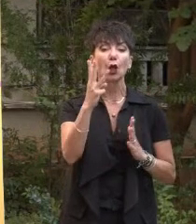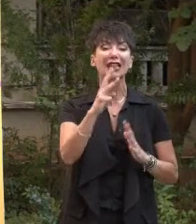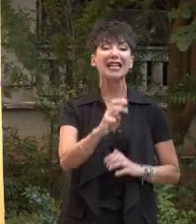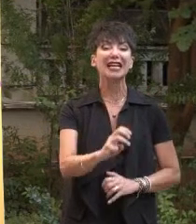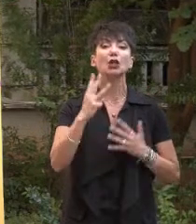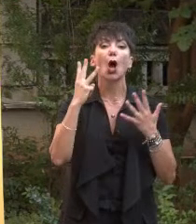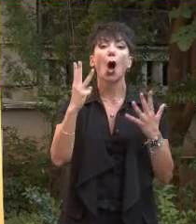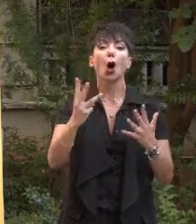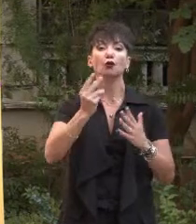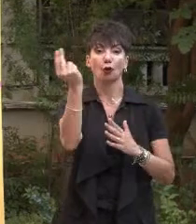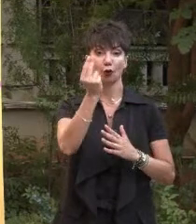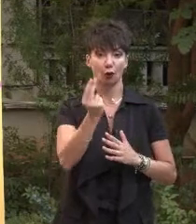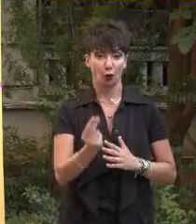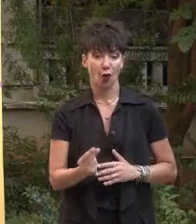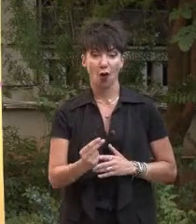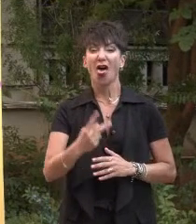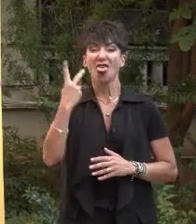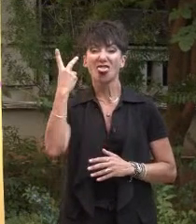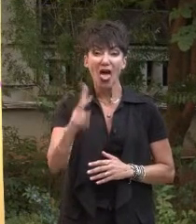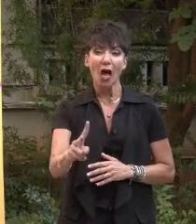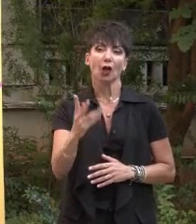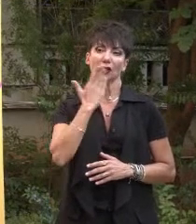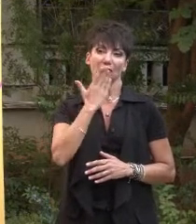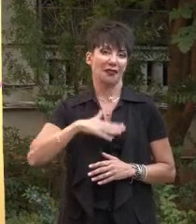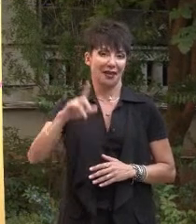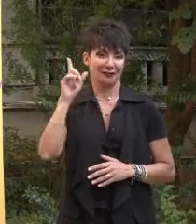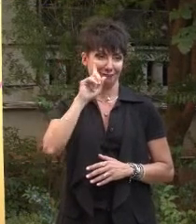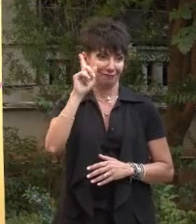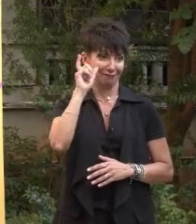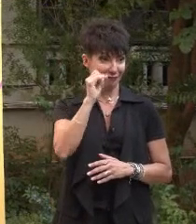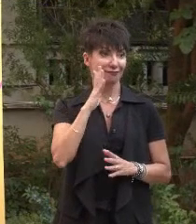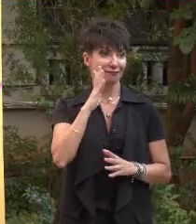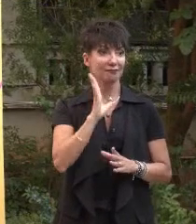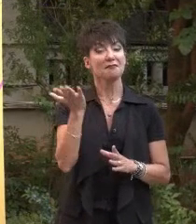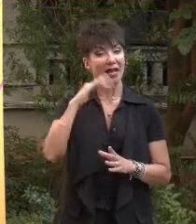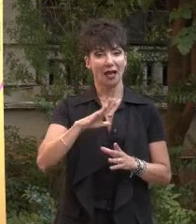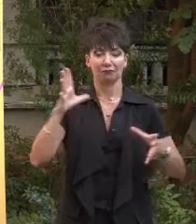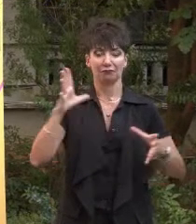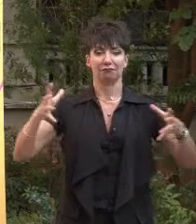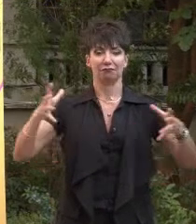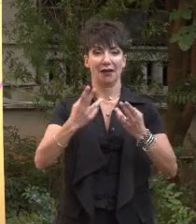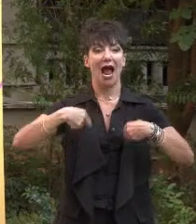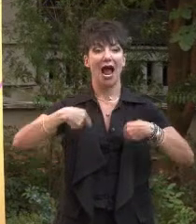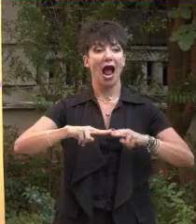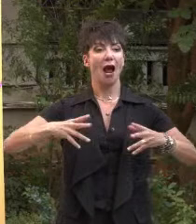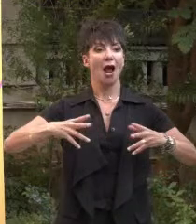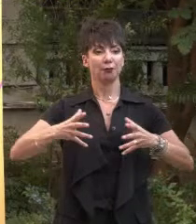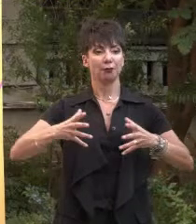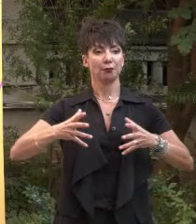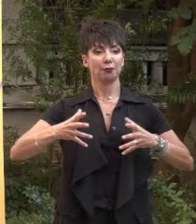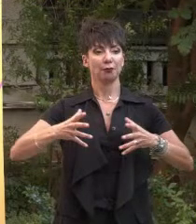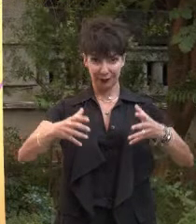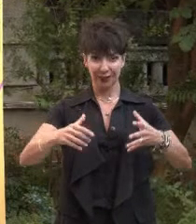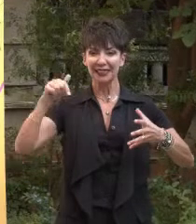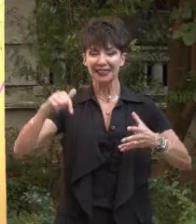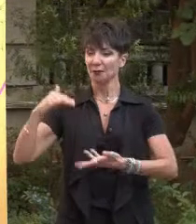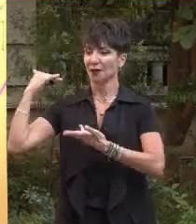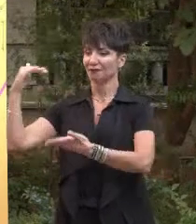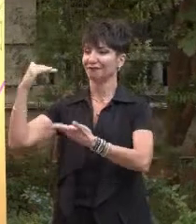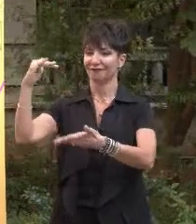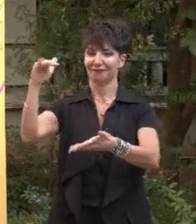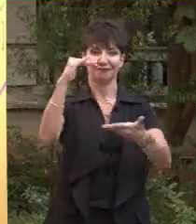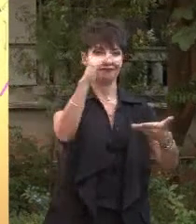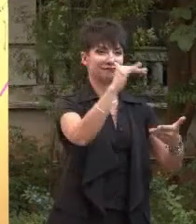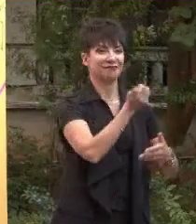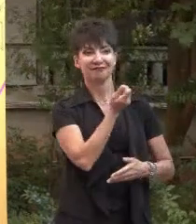138 έργα ζωγραφικής από 200 μαθητές. Συστάθηκε μία επιτροπή, η οποία σήμερα θα βραβεύσει 30